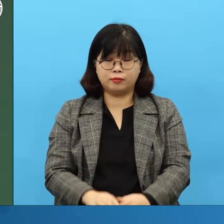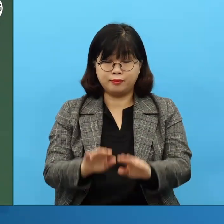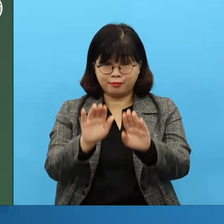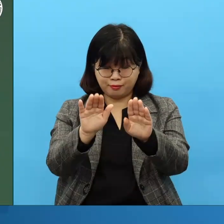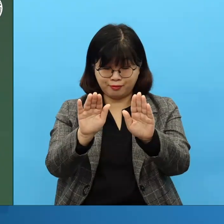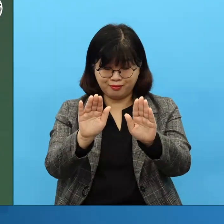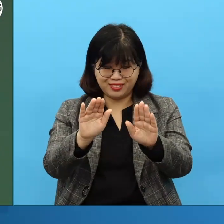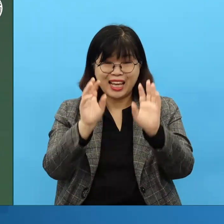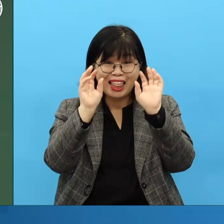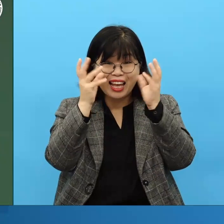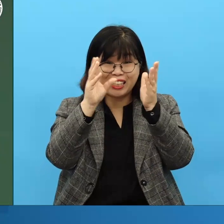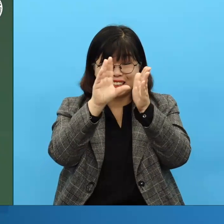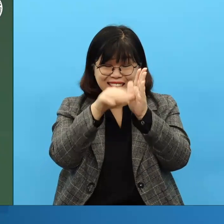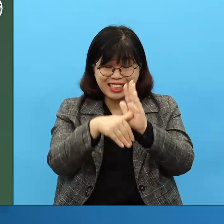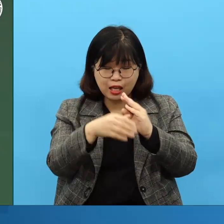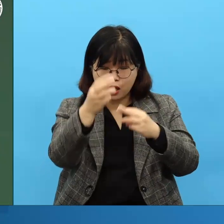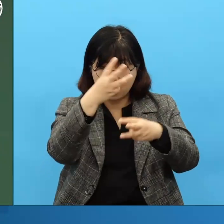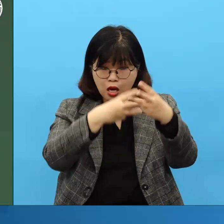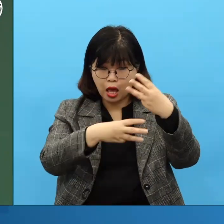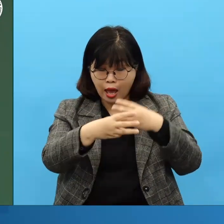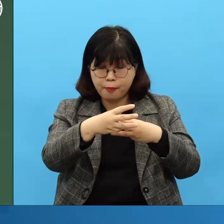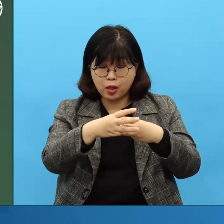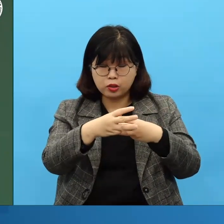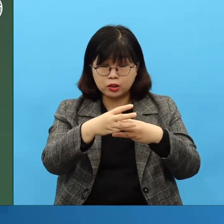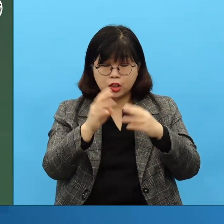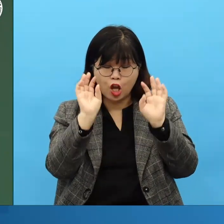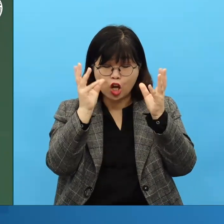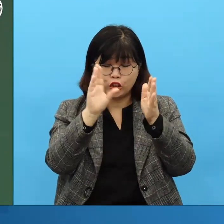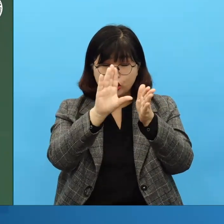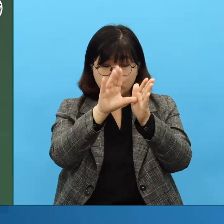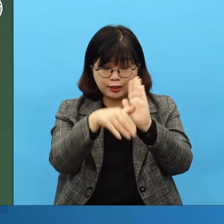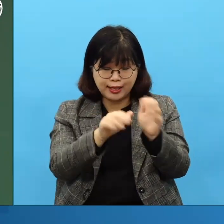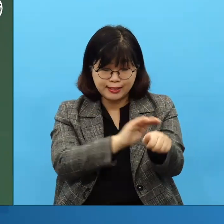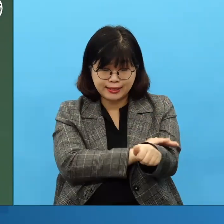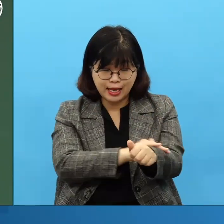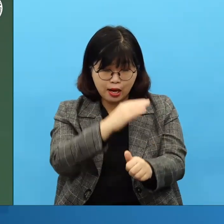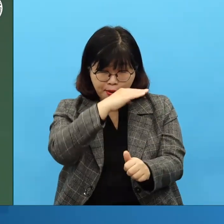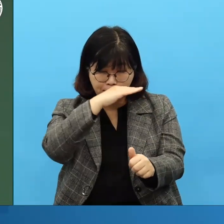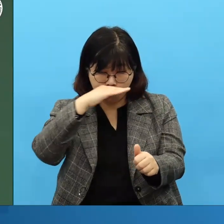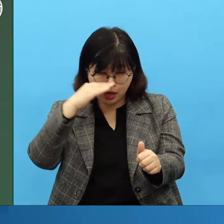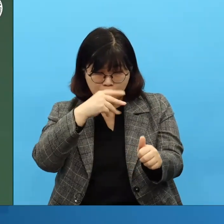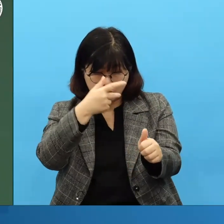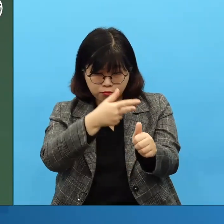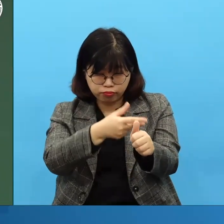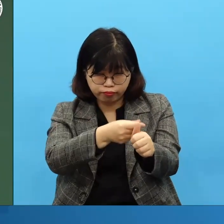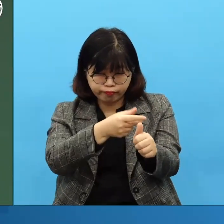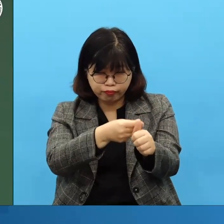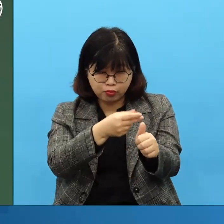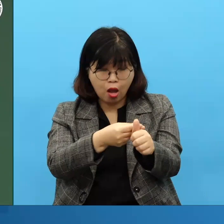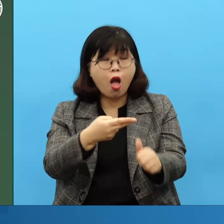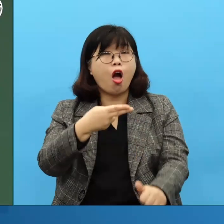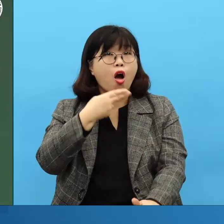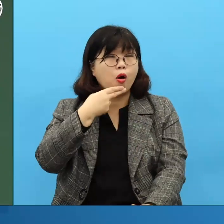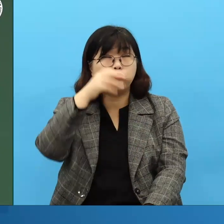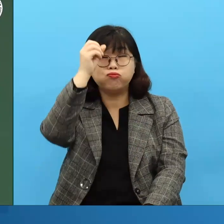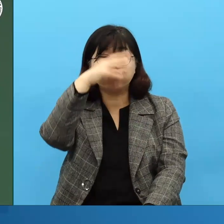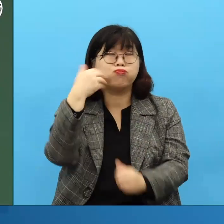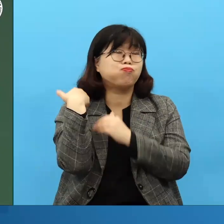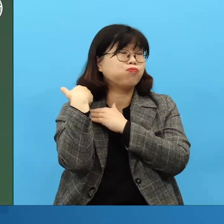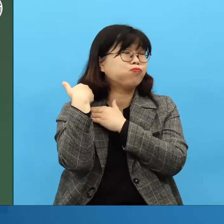잡아주면은 그 평생 가기 때문에 하셔야 되는 거죠. And this will last a lifetime. That's why we must help our remnants be equipped with this when they're